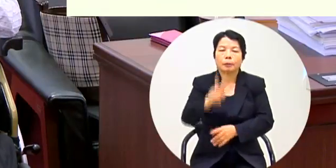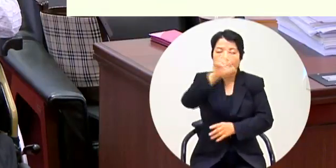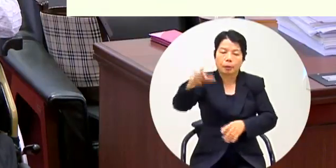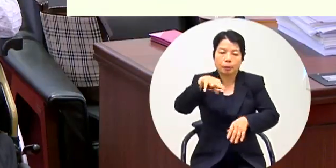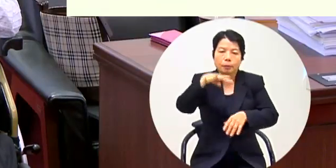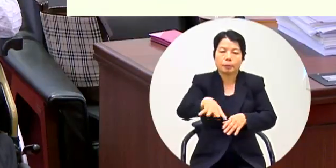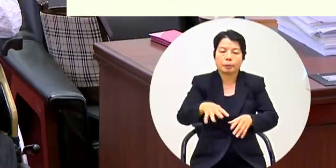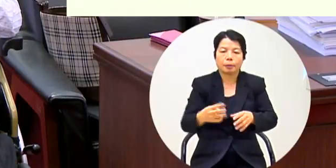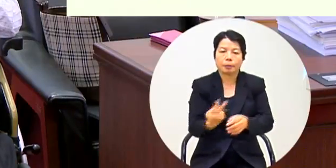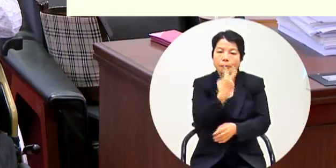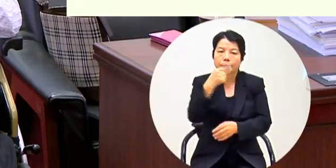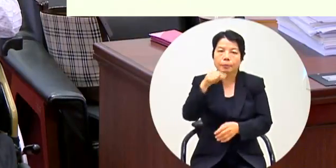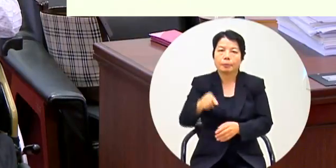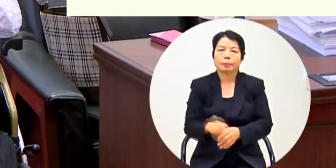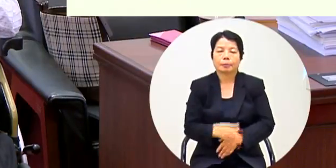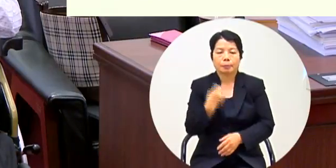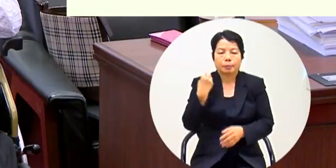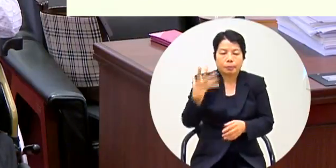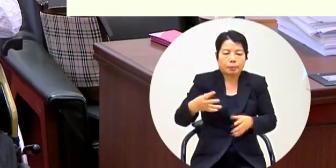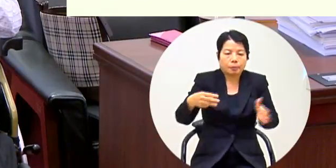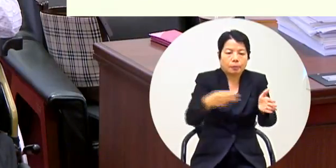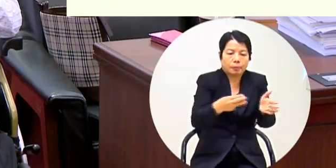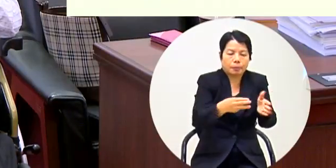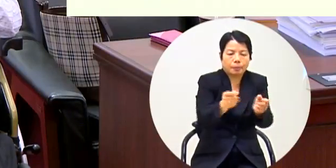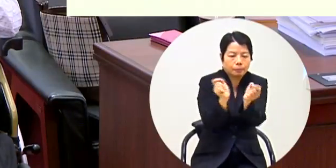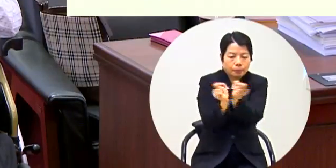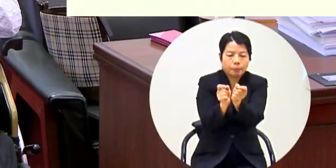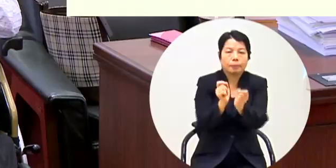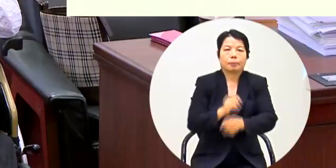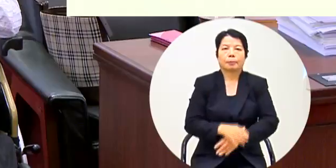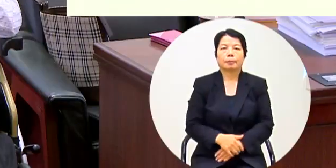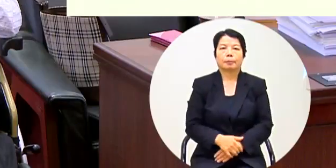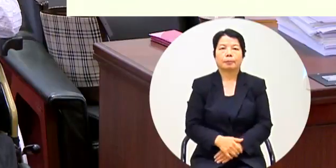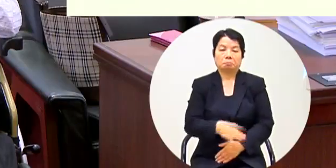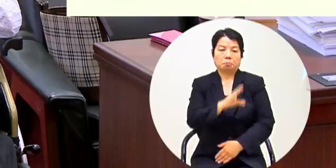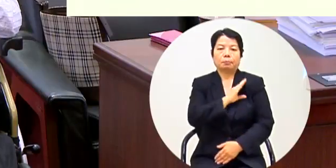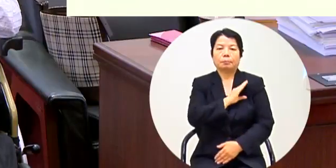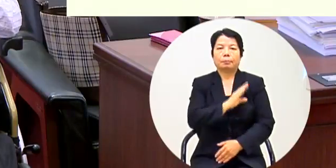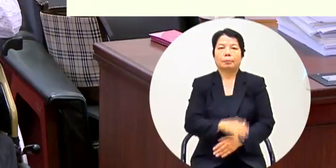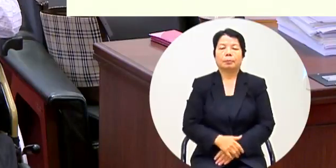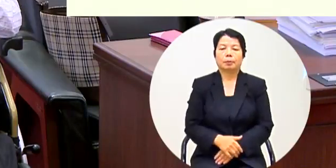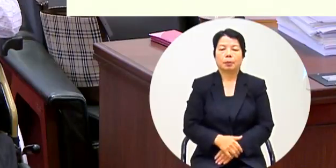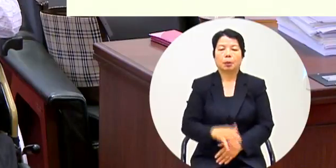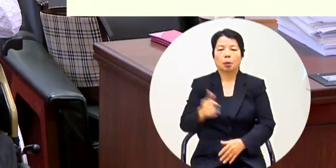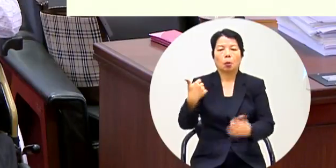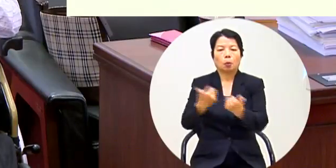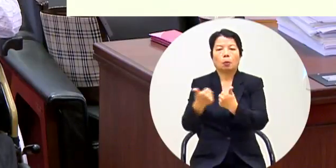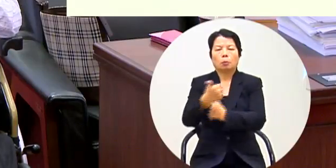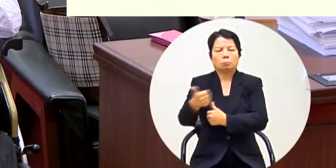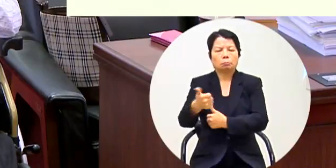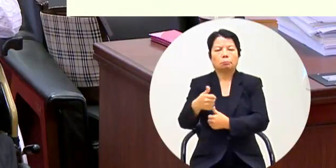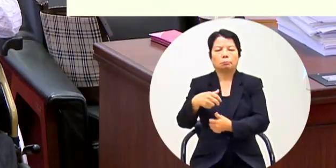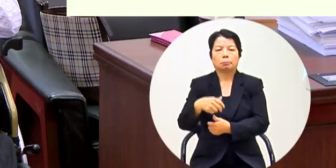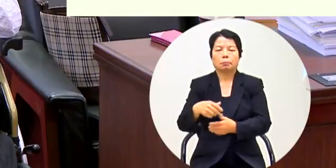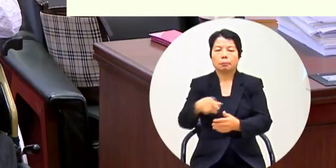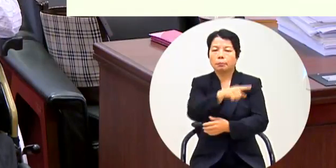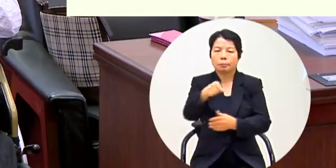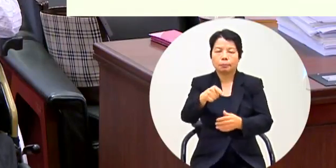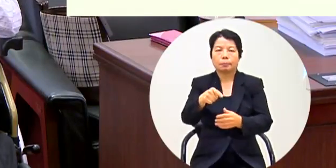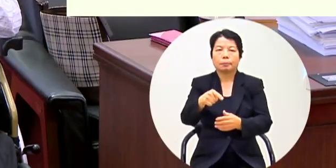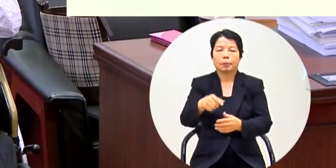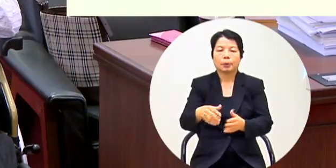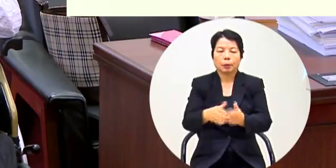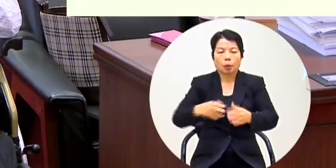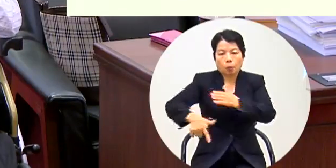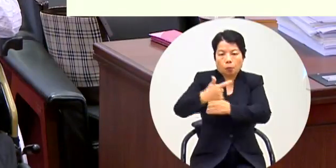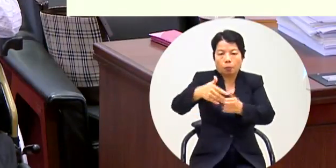厂是最近的，所以当然很多民意代表都已经希望说，赶快把新达电厂从燃煤改换